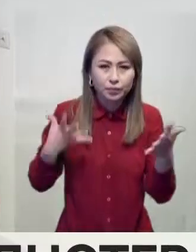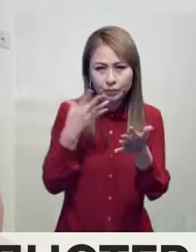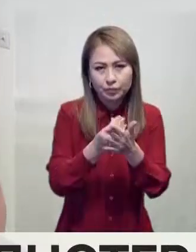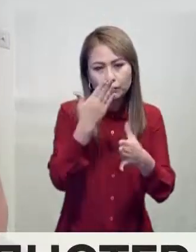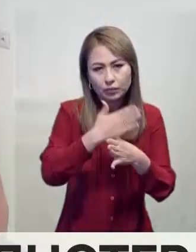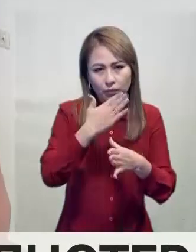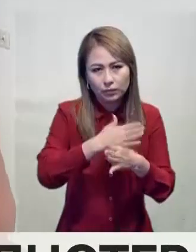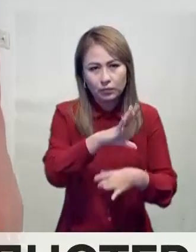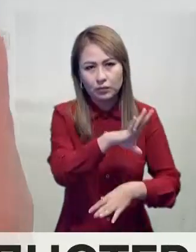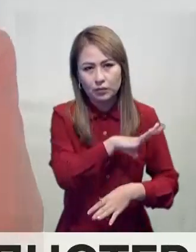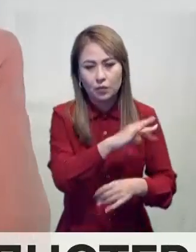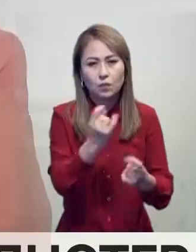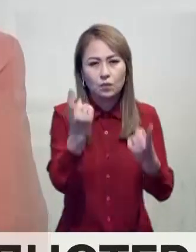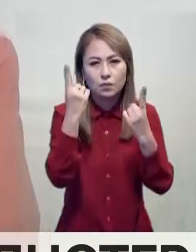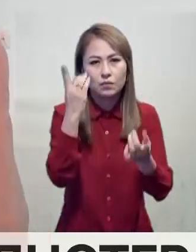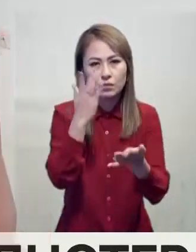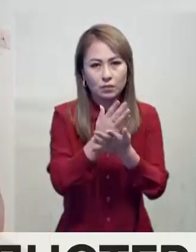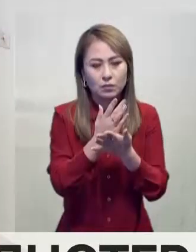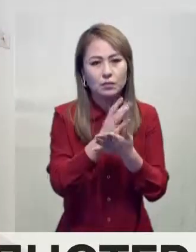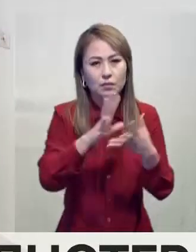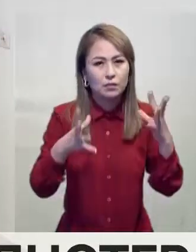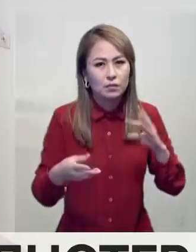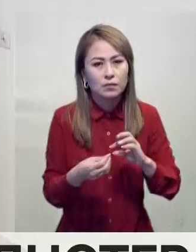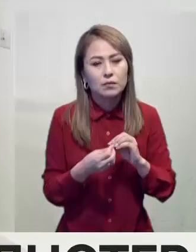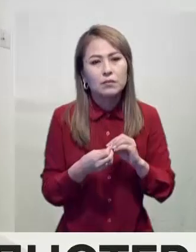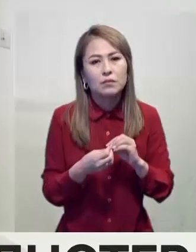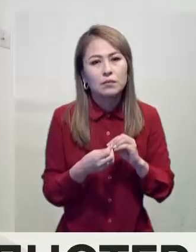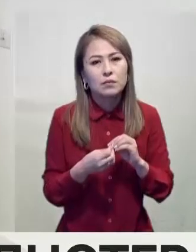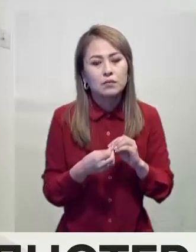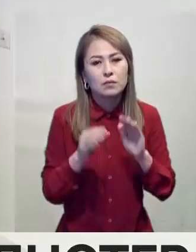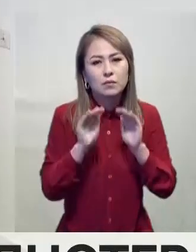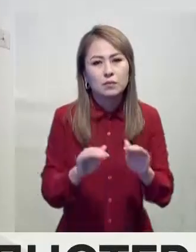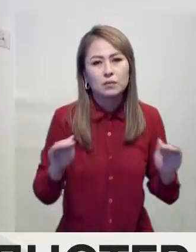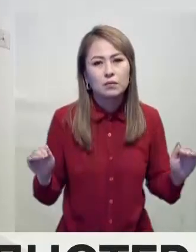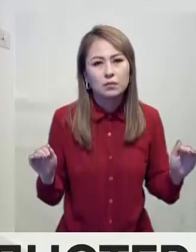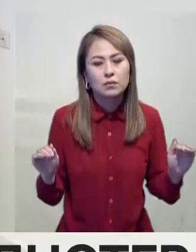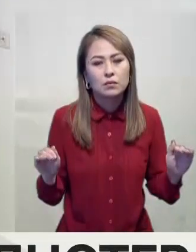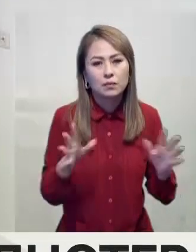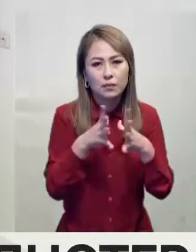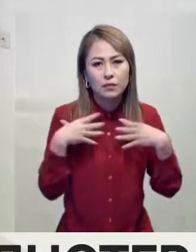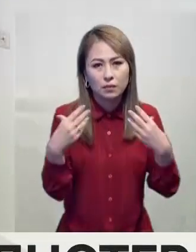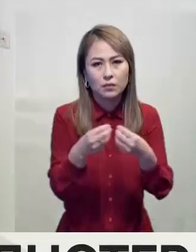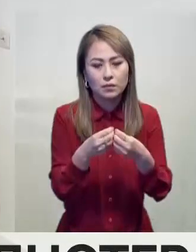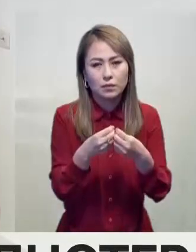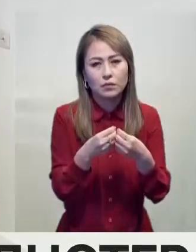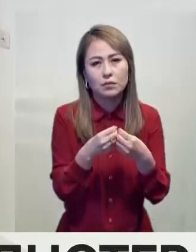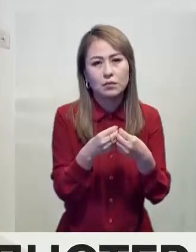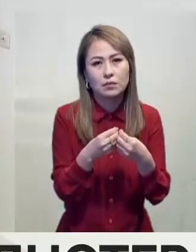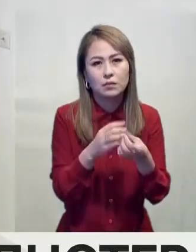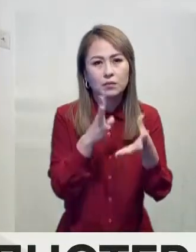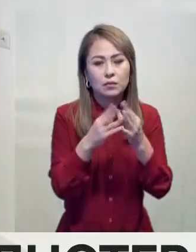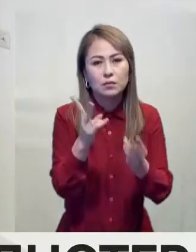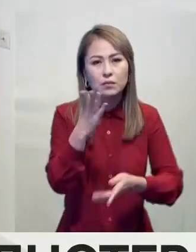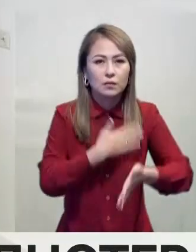көлемін әжептәуір ұрғайтылды. Оның ішінде мына балалы жанұясында мүгедектігі